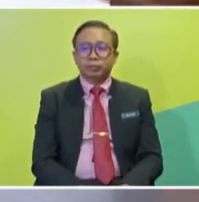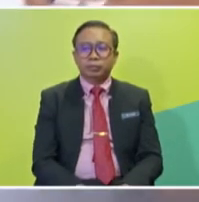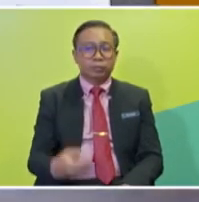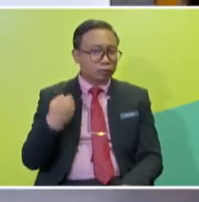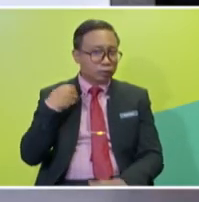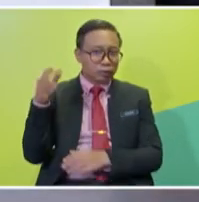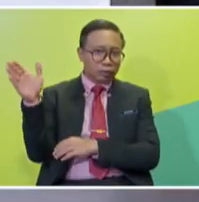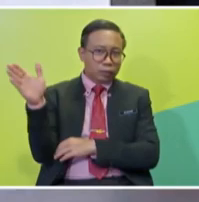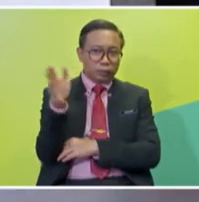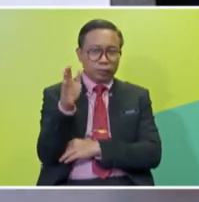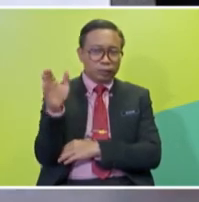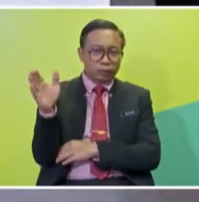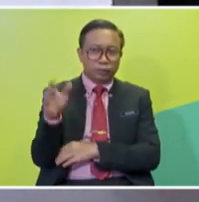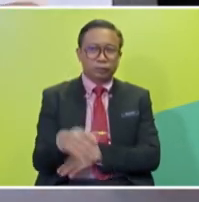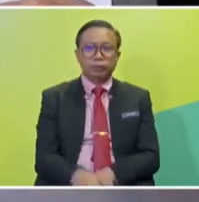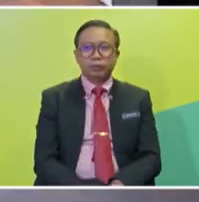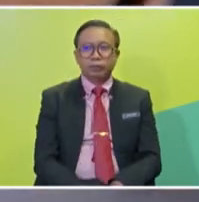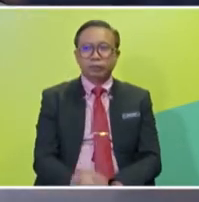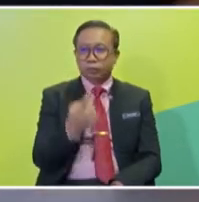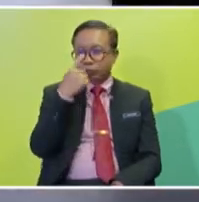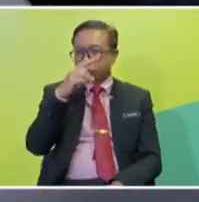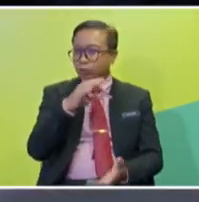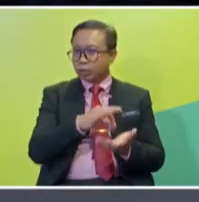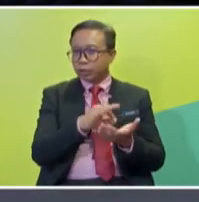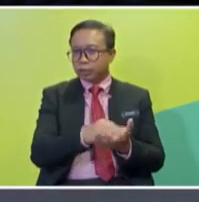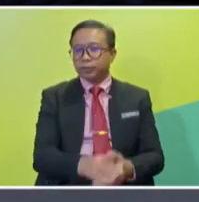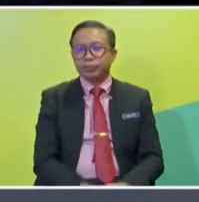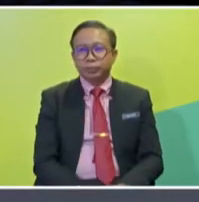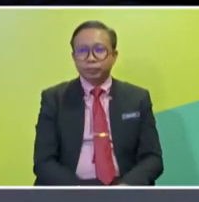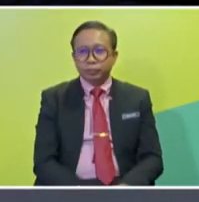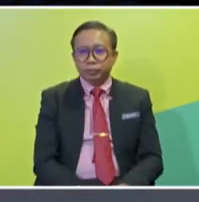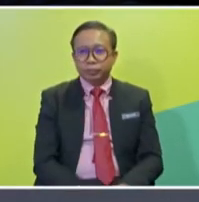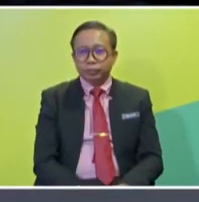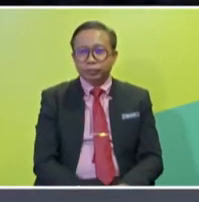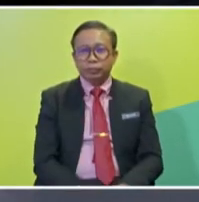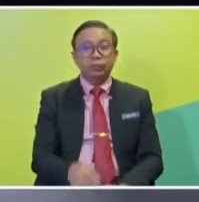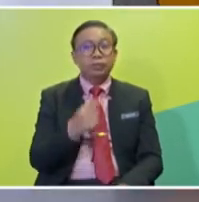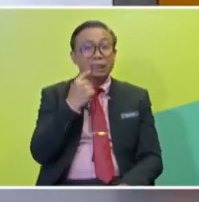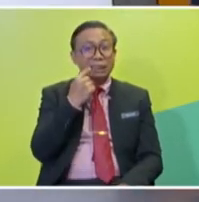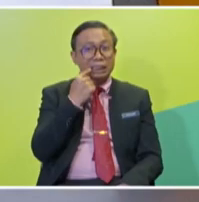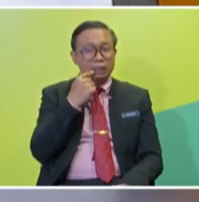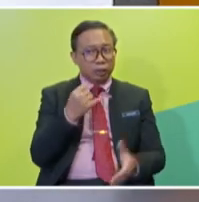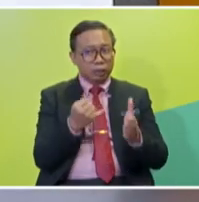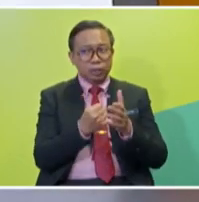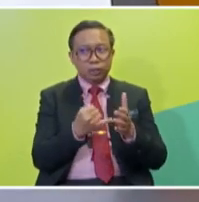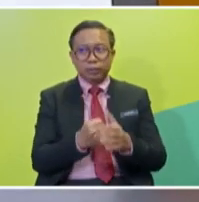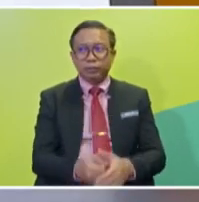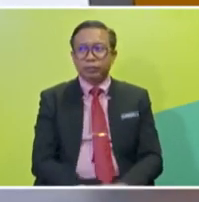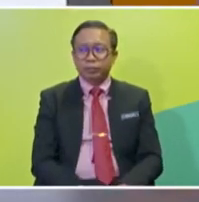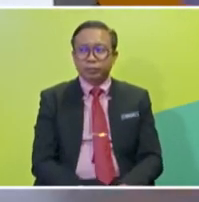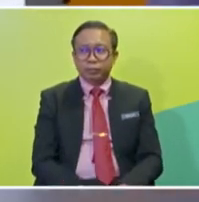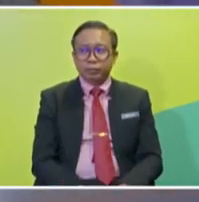berkepak sesuai untuk sesuai untuk ayam dan yang terakhir bergigit tajam kalau berani